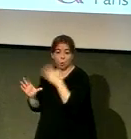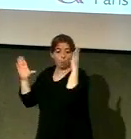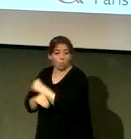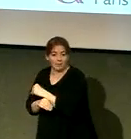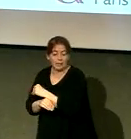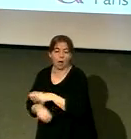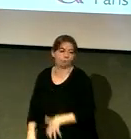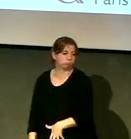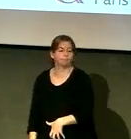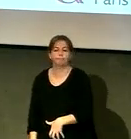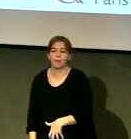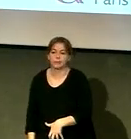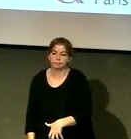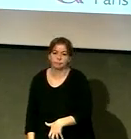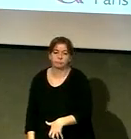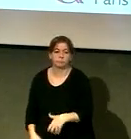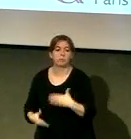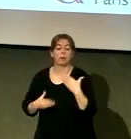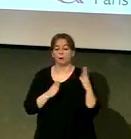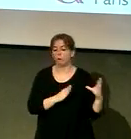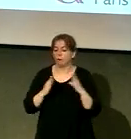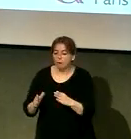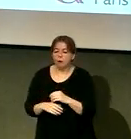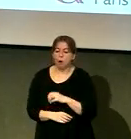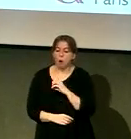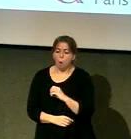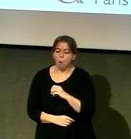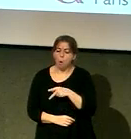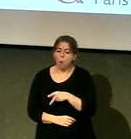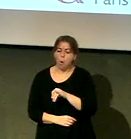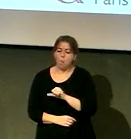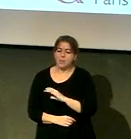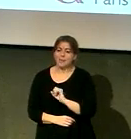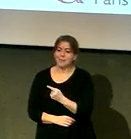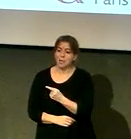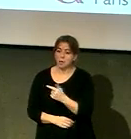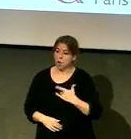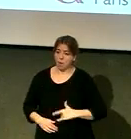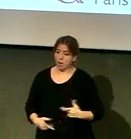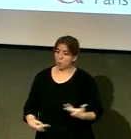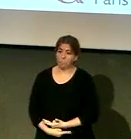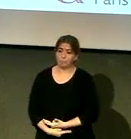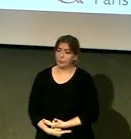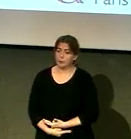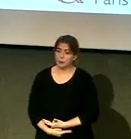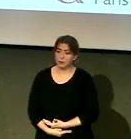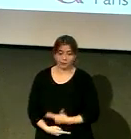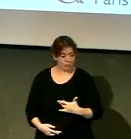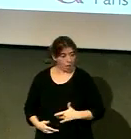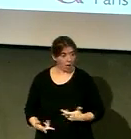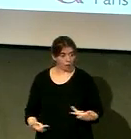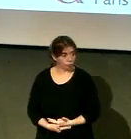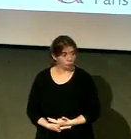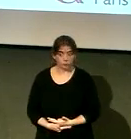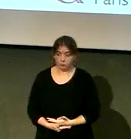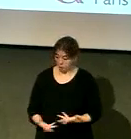avez le fait que pour les opiacés notamment, vous avez une aménorrhée. Ça veut dire qu'elles n'ont plus leurs règles, donc